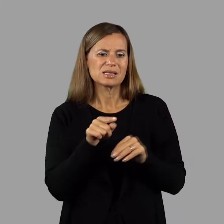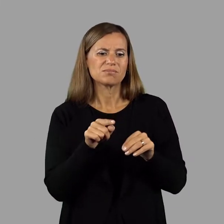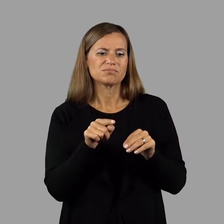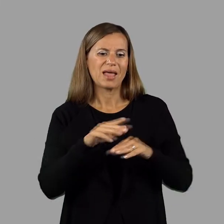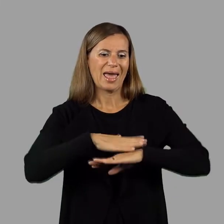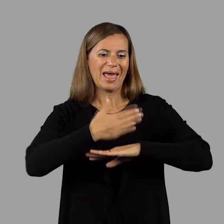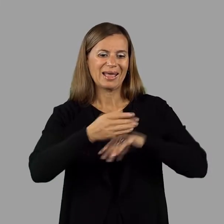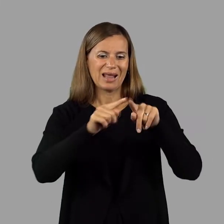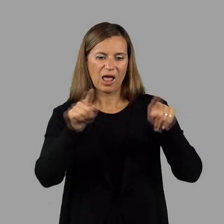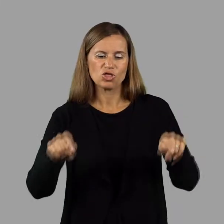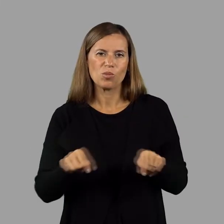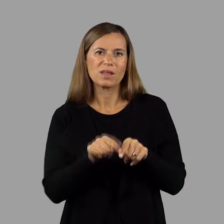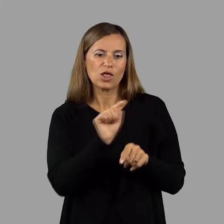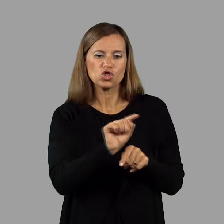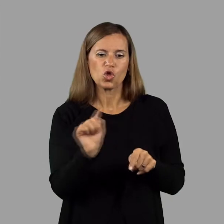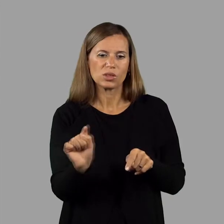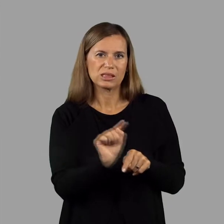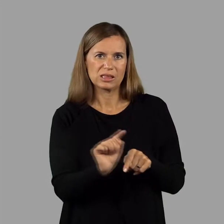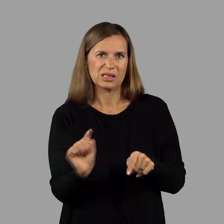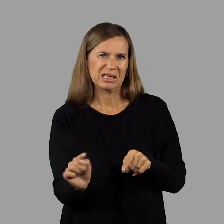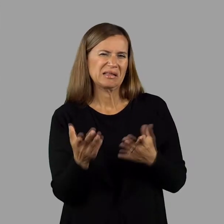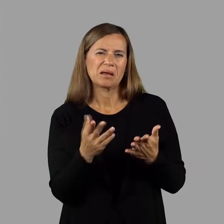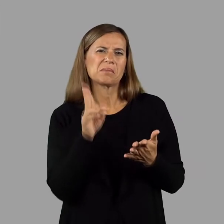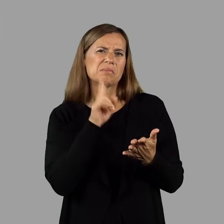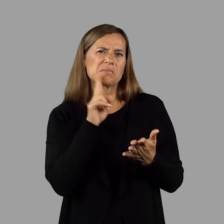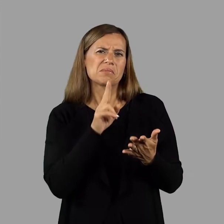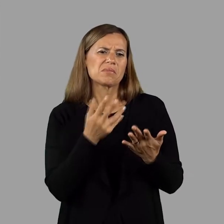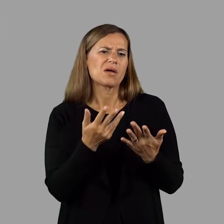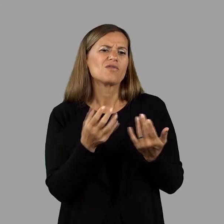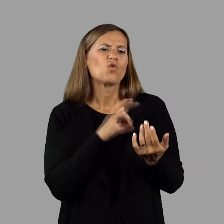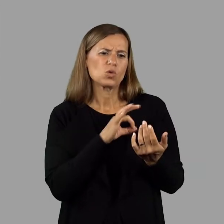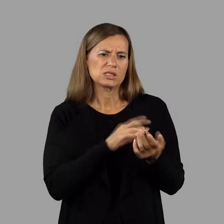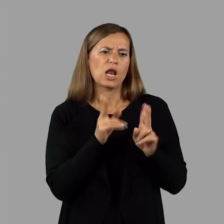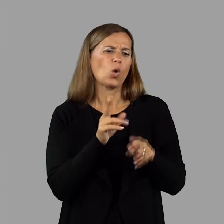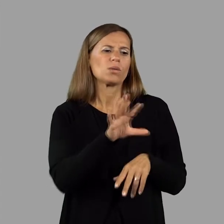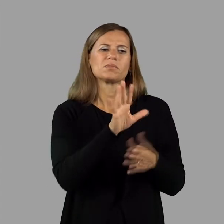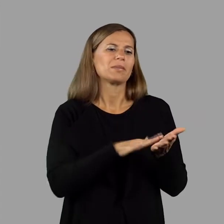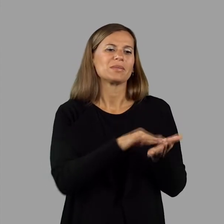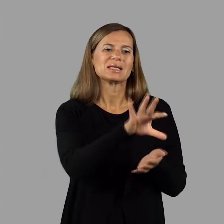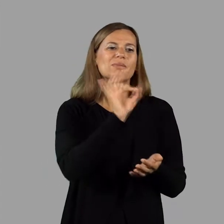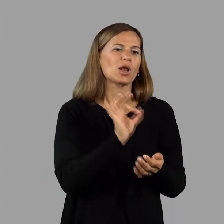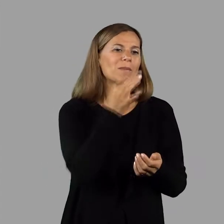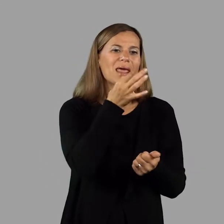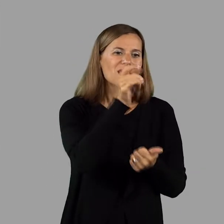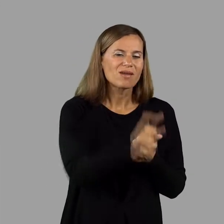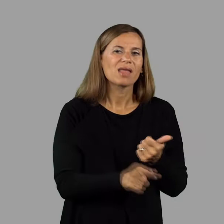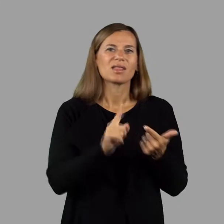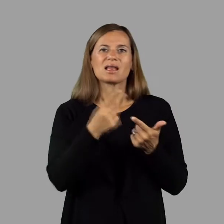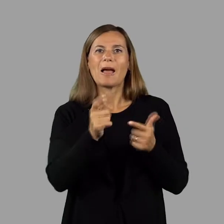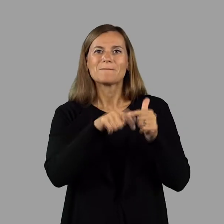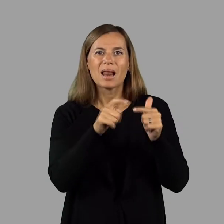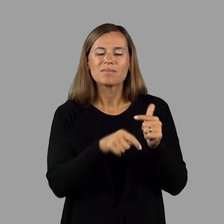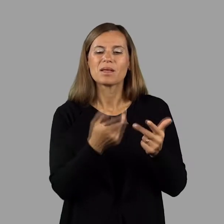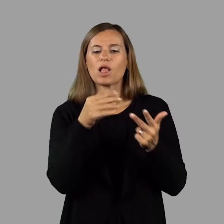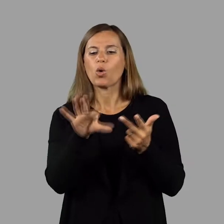na dotik in z nekaj malo akcij. Torej lahko izberemo predavatelja, predmet, lahko začnemo, ustavimo